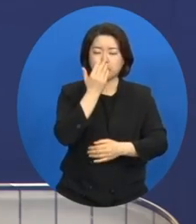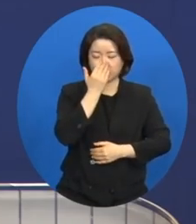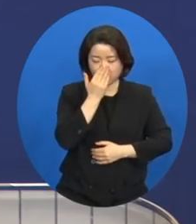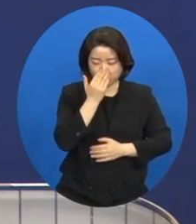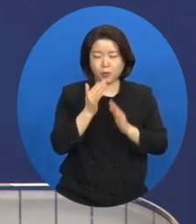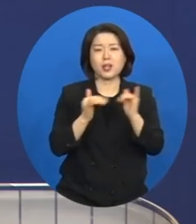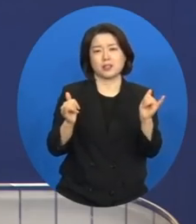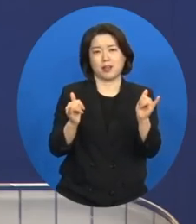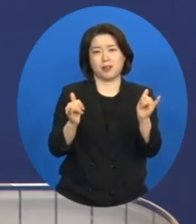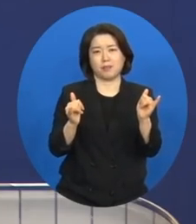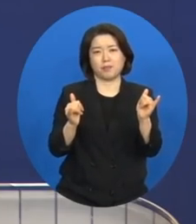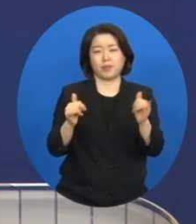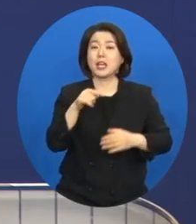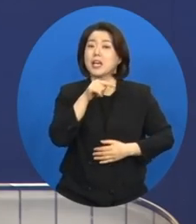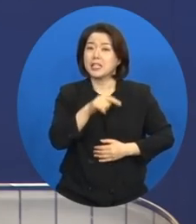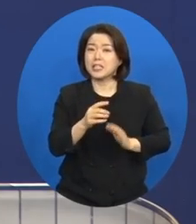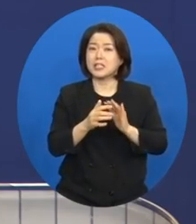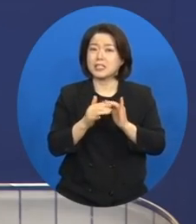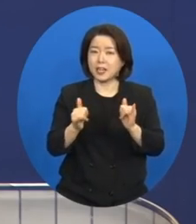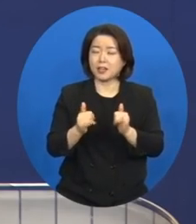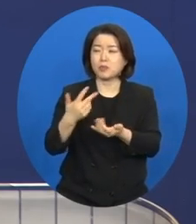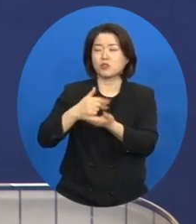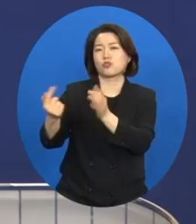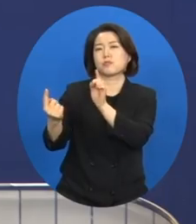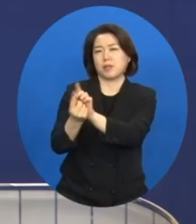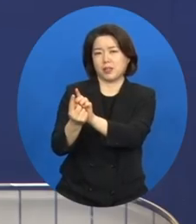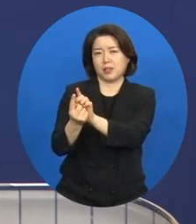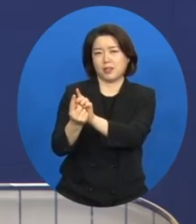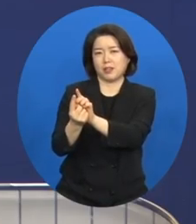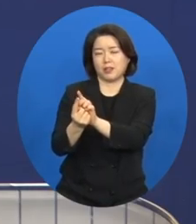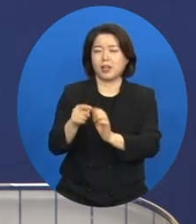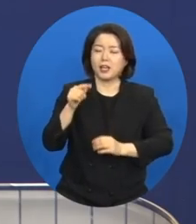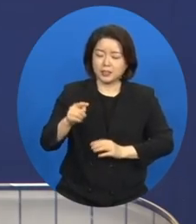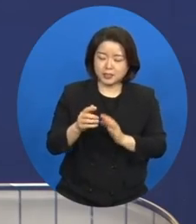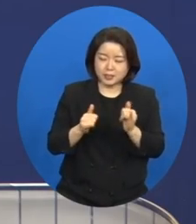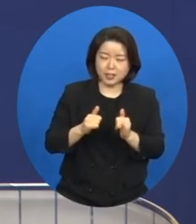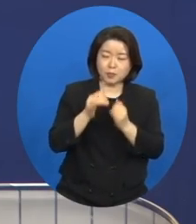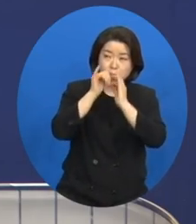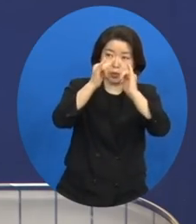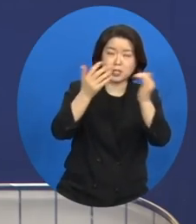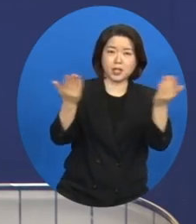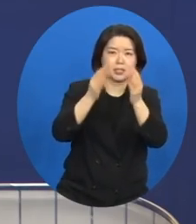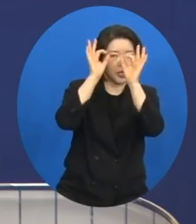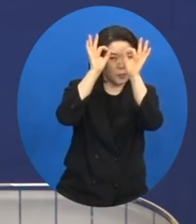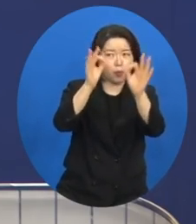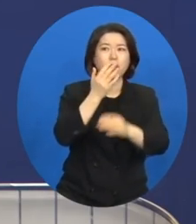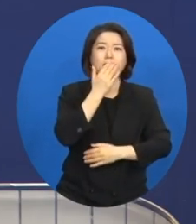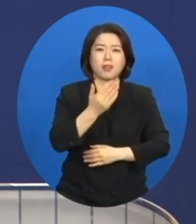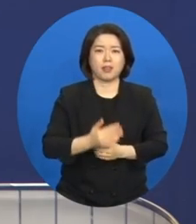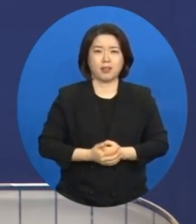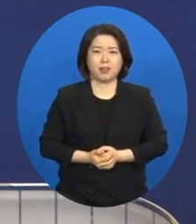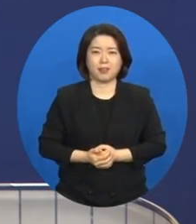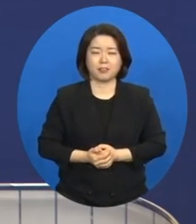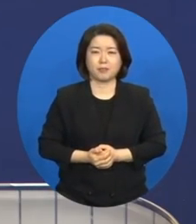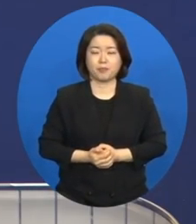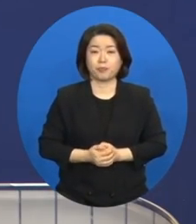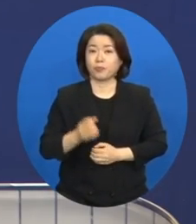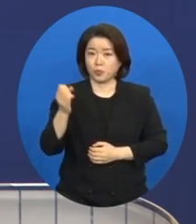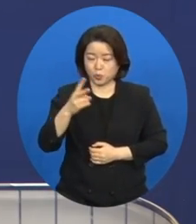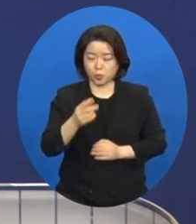사람이 주님을 만나는 것이고 그 사람의 위대한 일을 보게 된다는 겁니다. 그뿐만이 아닙니다.